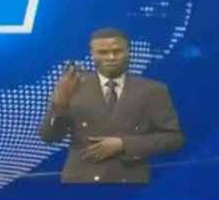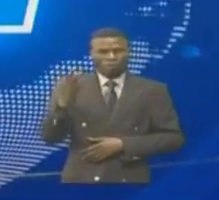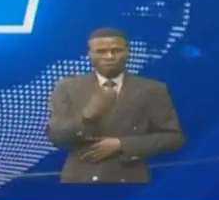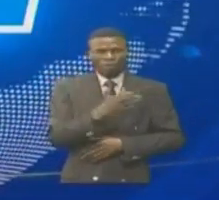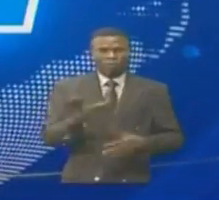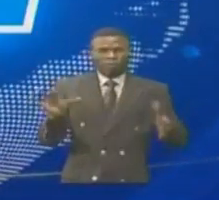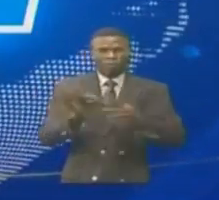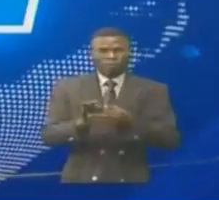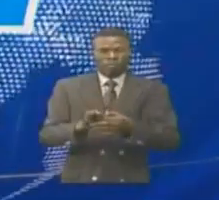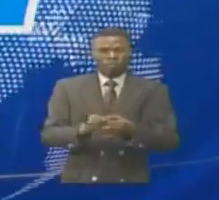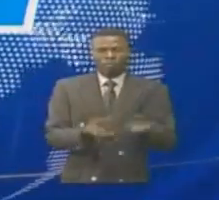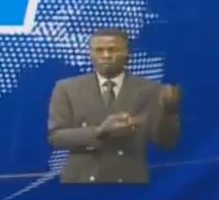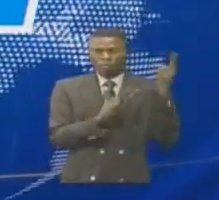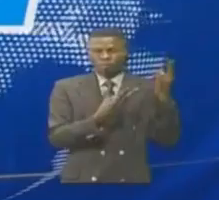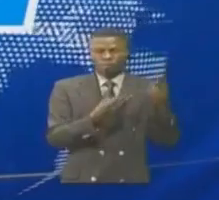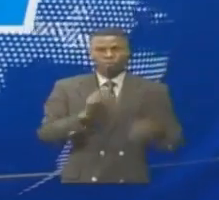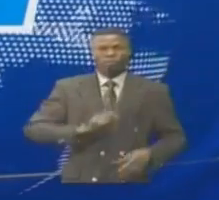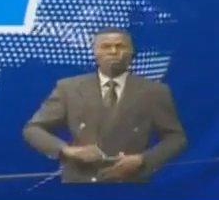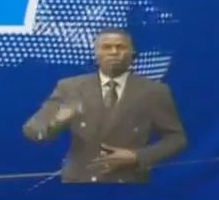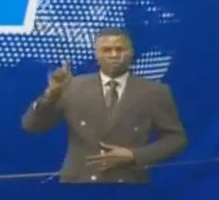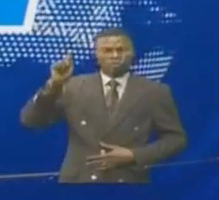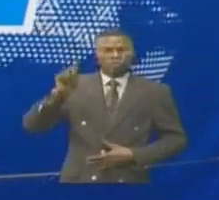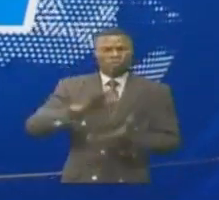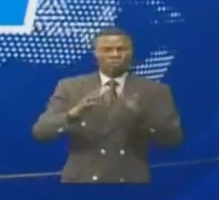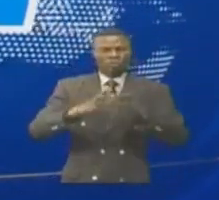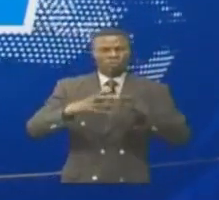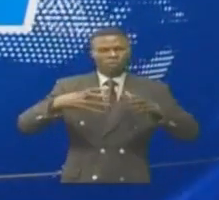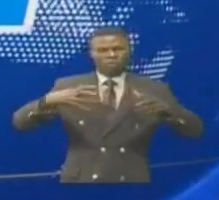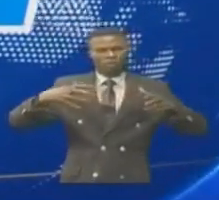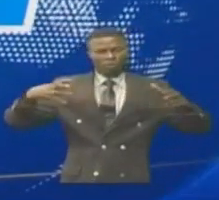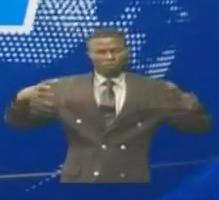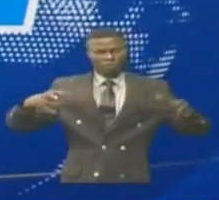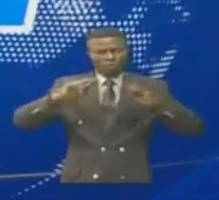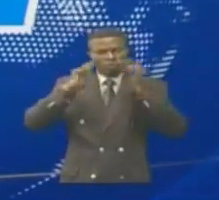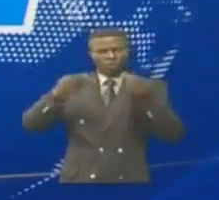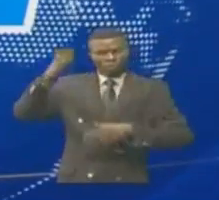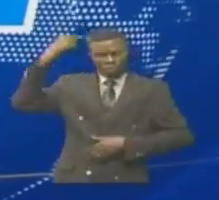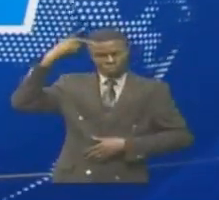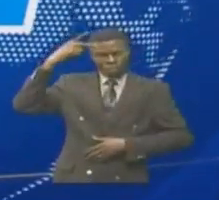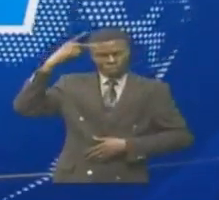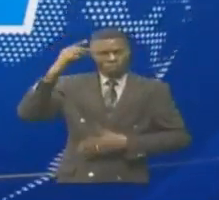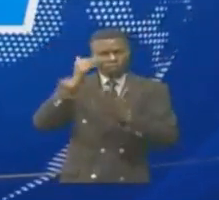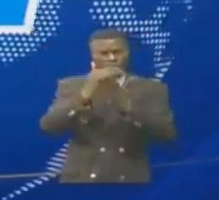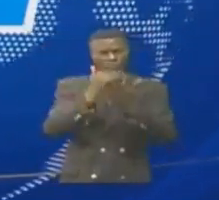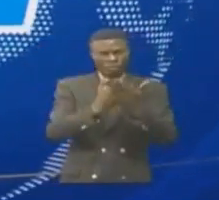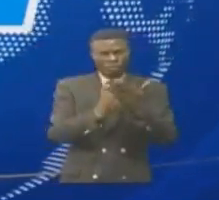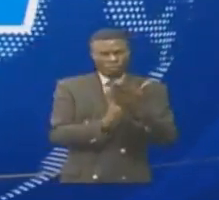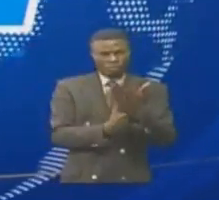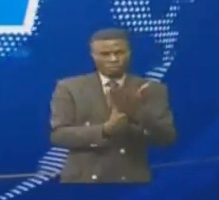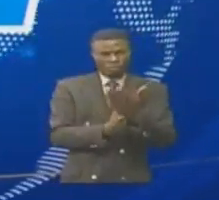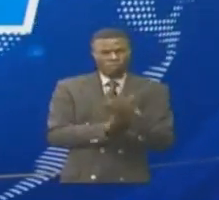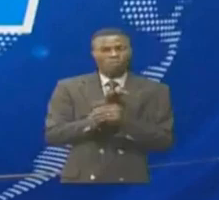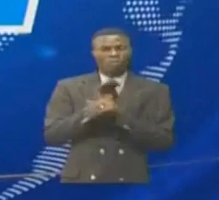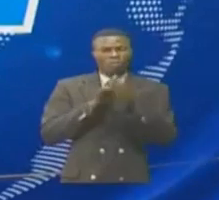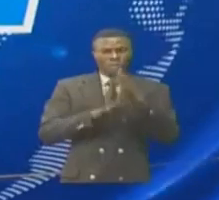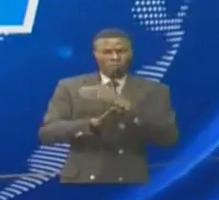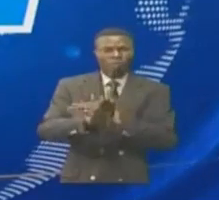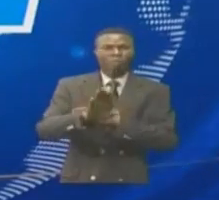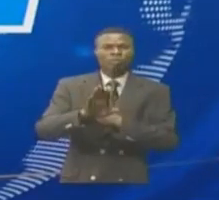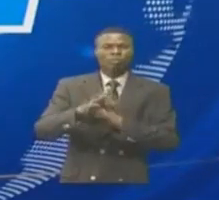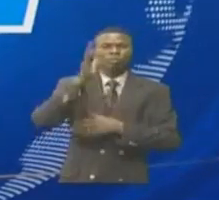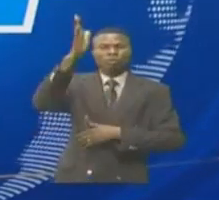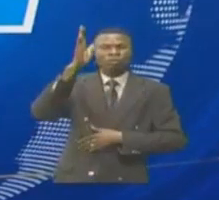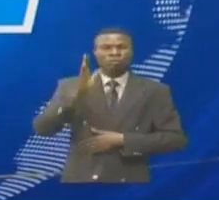L'Union pour les valeurs tshisekédistes s'agrandit. Cette formation politique a enregistré une adhésion de plus de